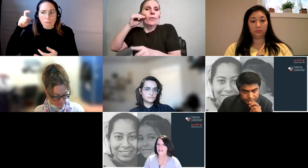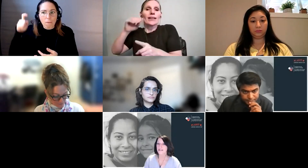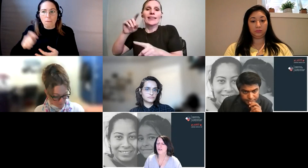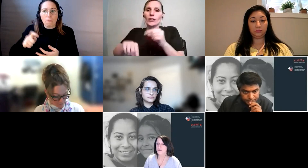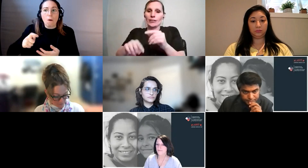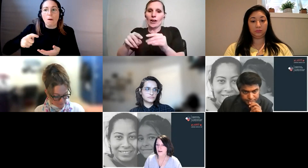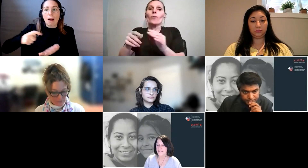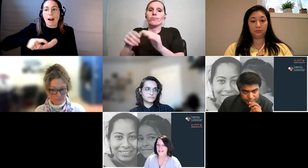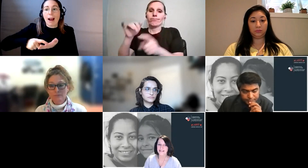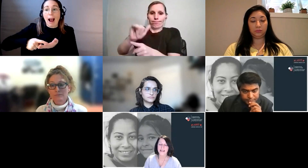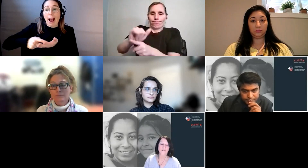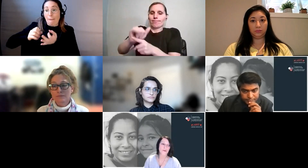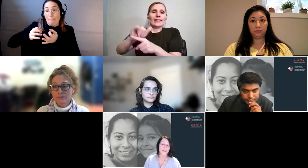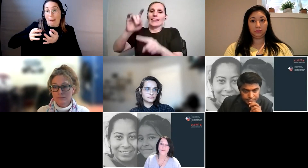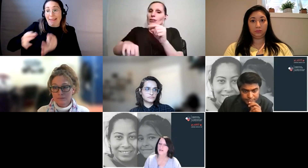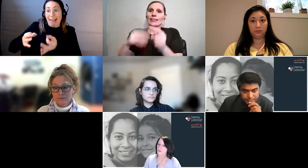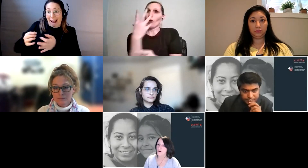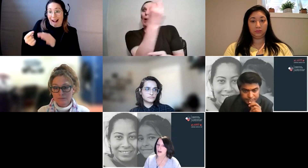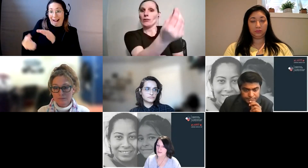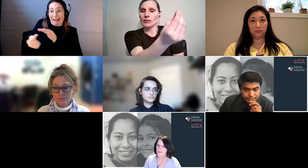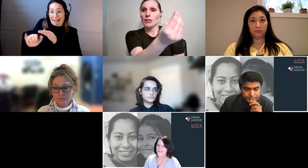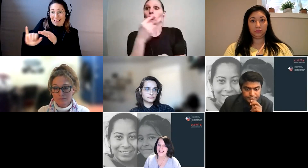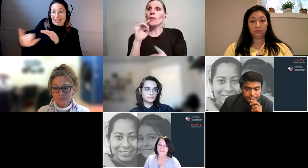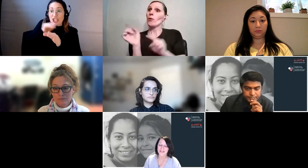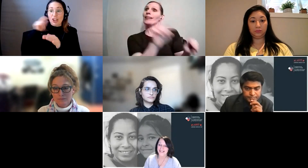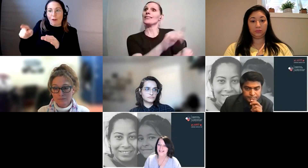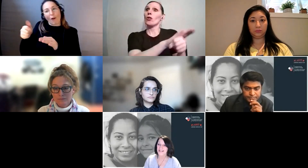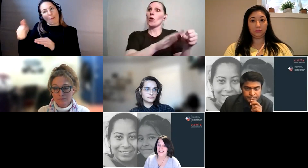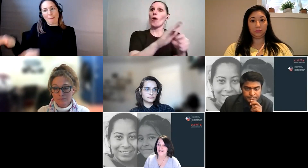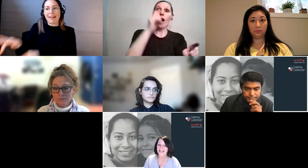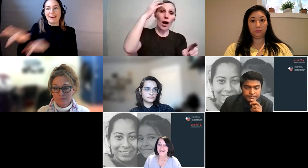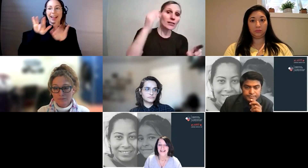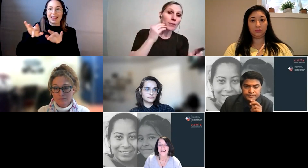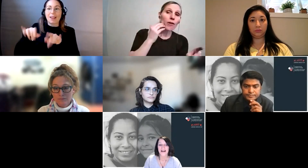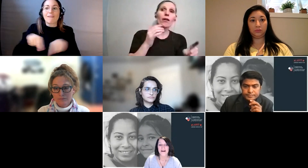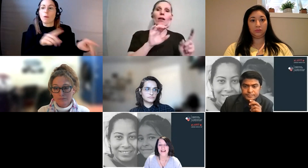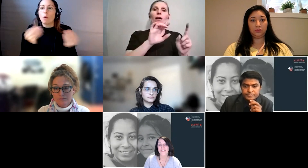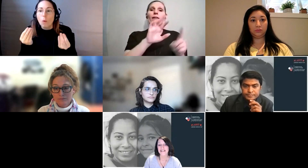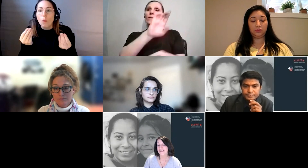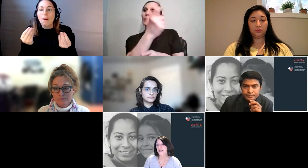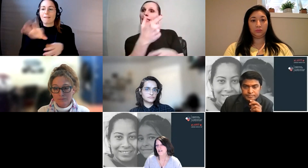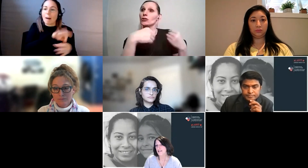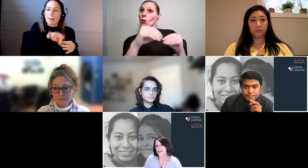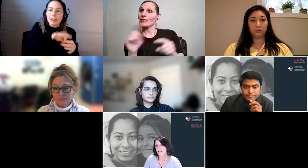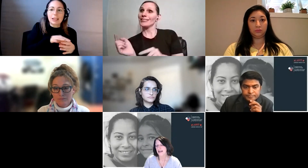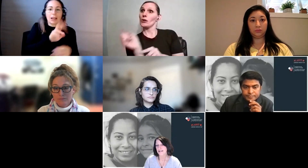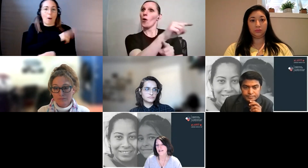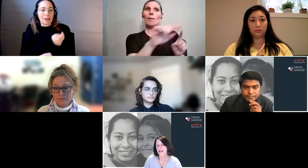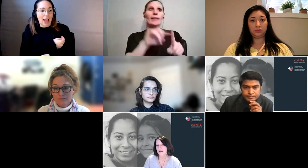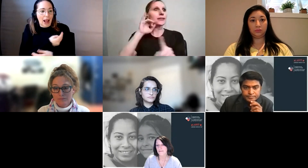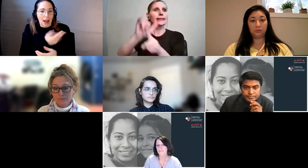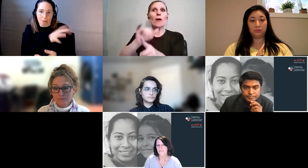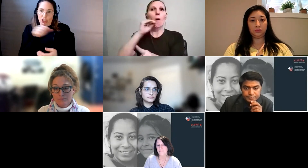dans la quarantaine. Donc, ils quittaient pour aller aux pharmacies, aux hôpitaux, pour faire ces tests-là. Mais ils n'avaient